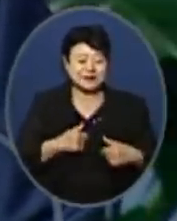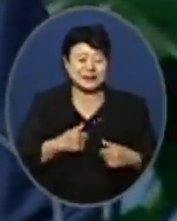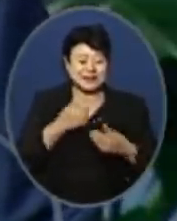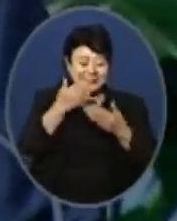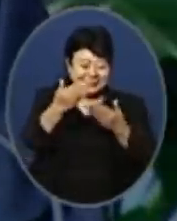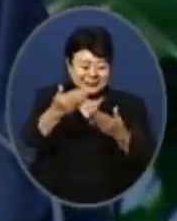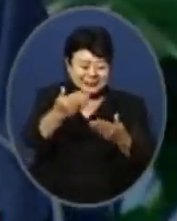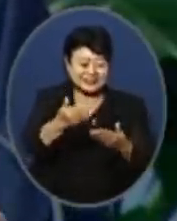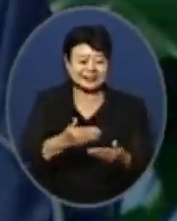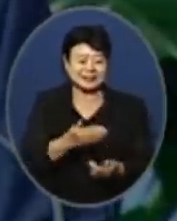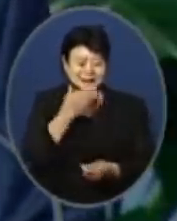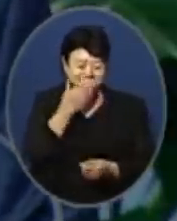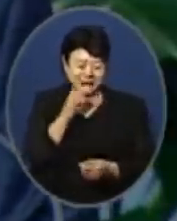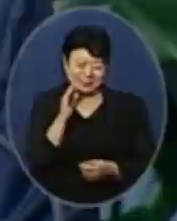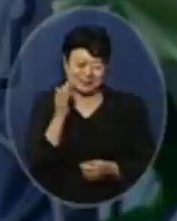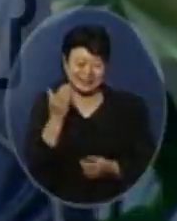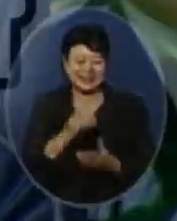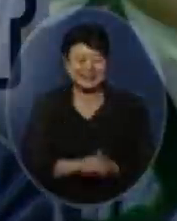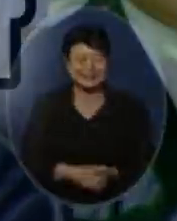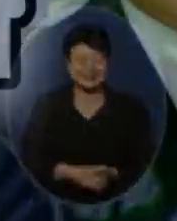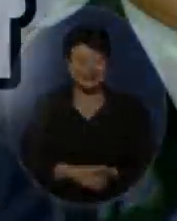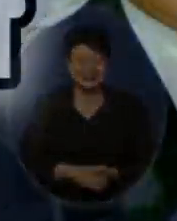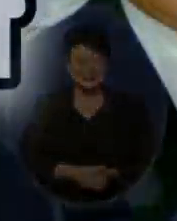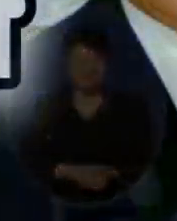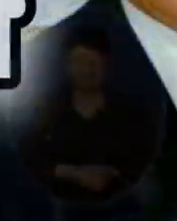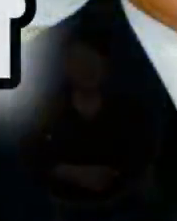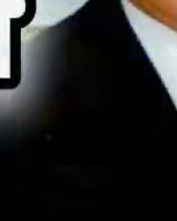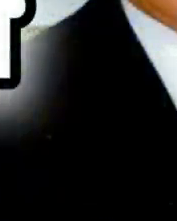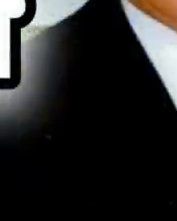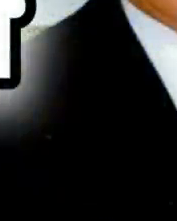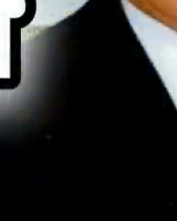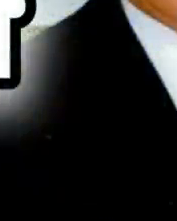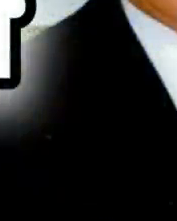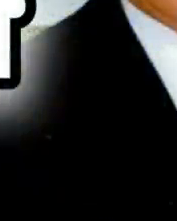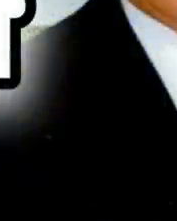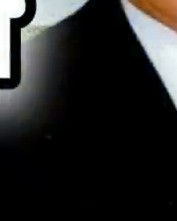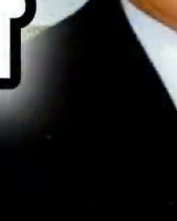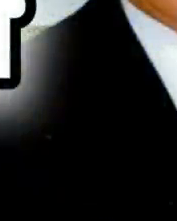하나님을 기쁘시게 하실 수 있다고 했습니다. 오늘